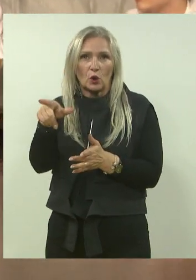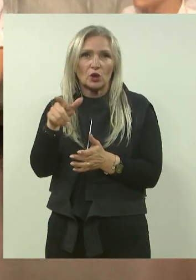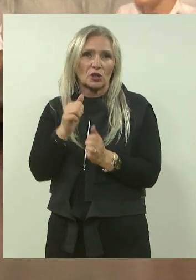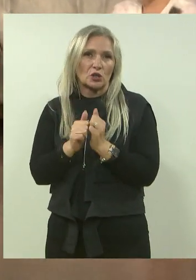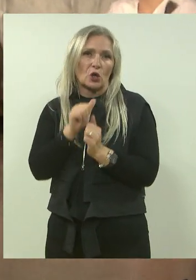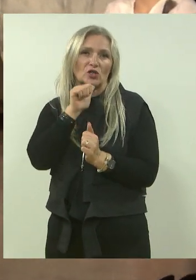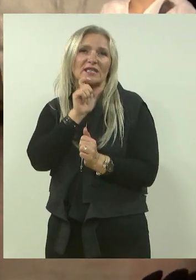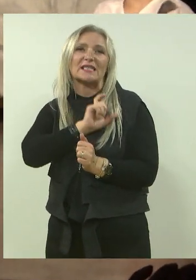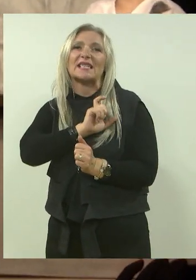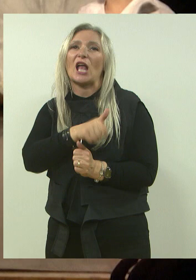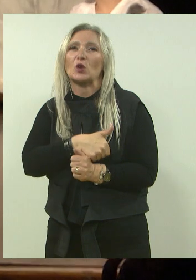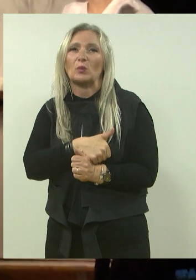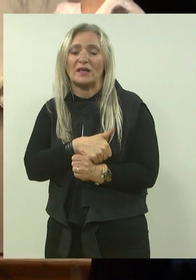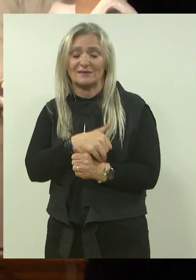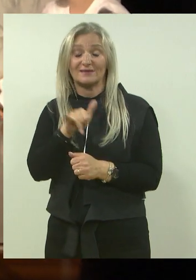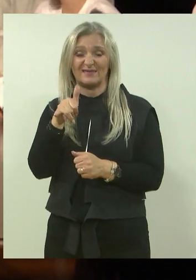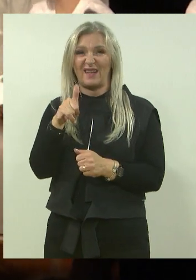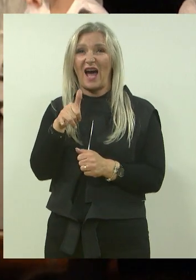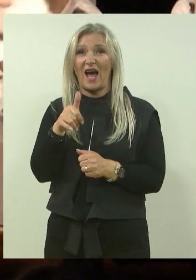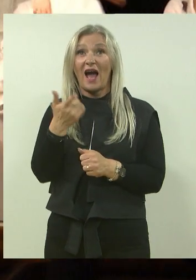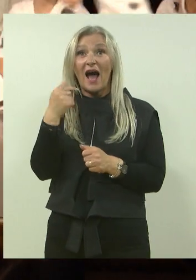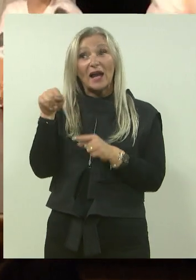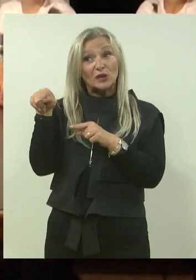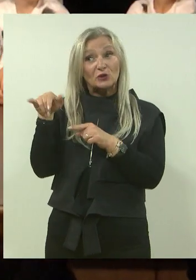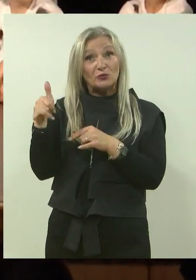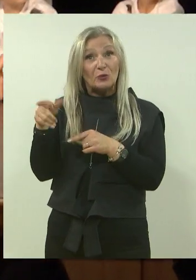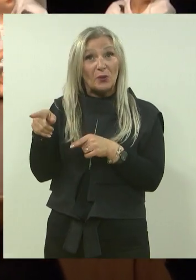No, istina, Bog je cijen, ali tu je.